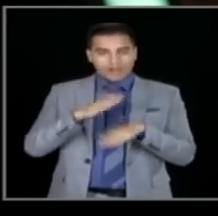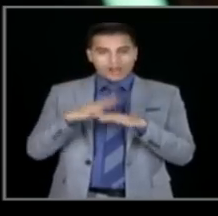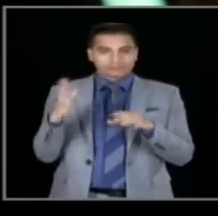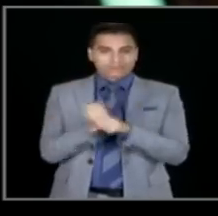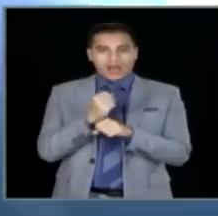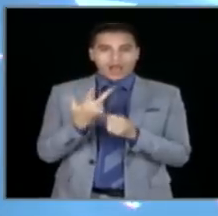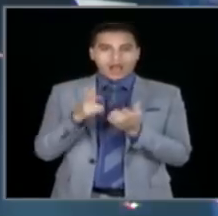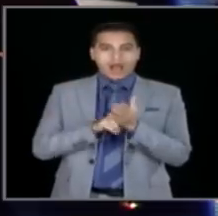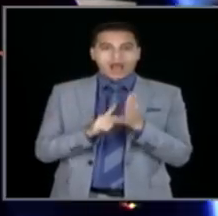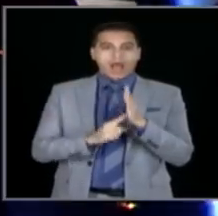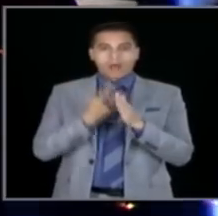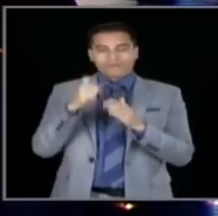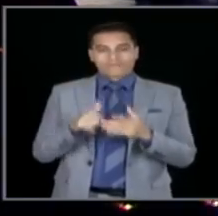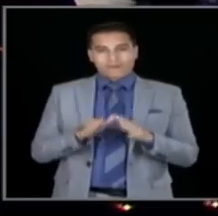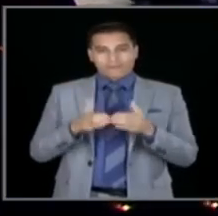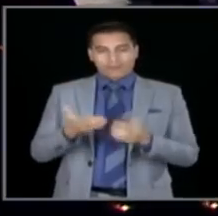اول 3 نقاط في المجموعه.